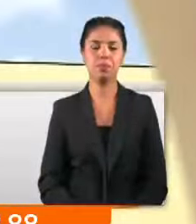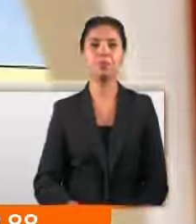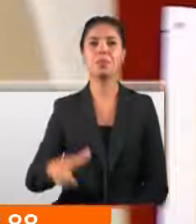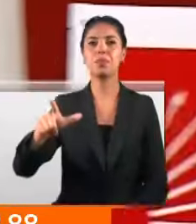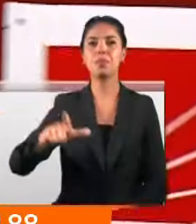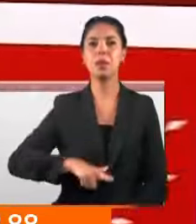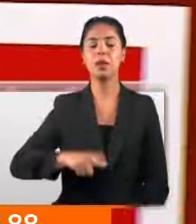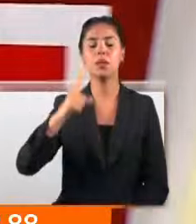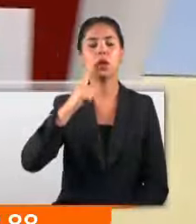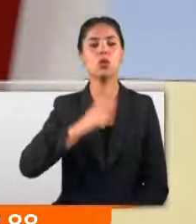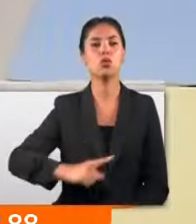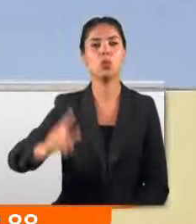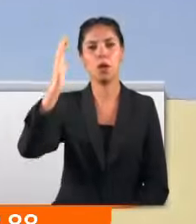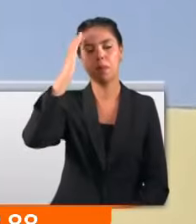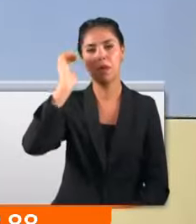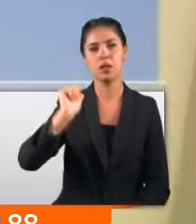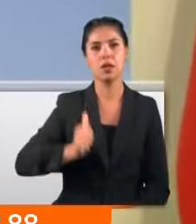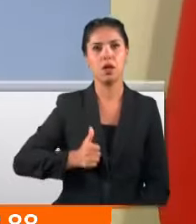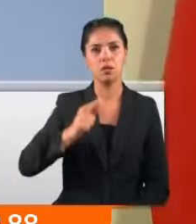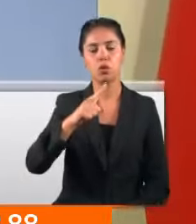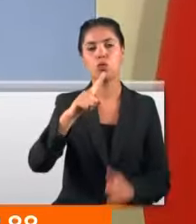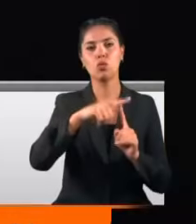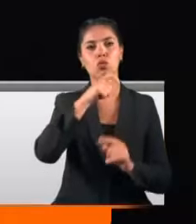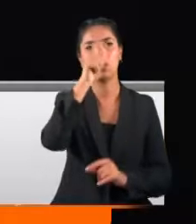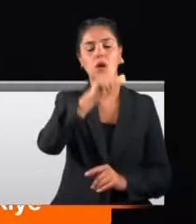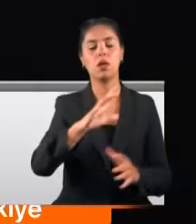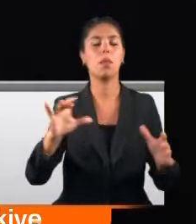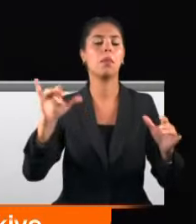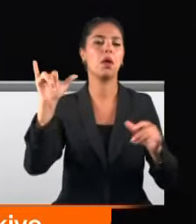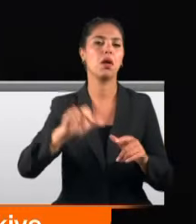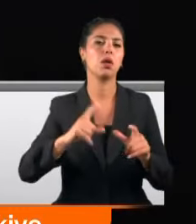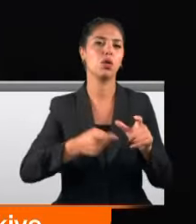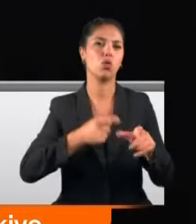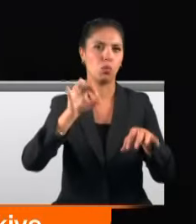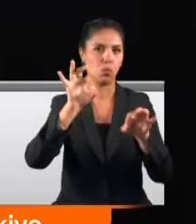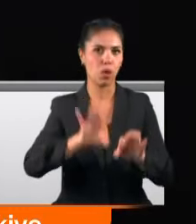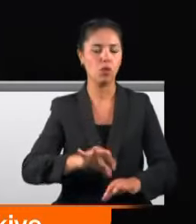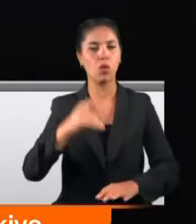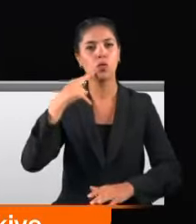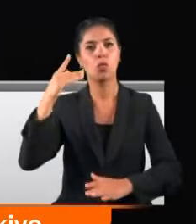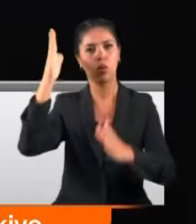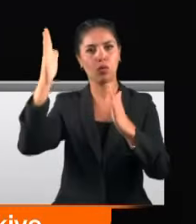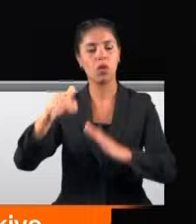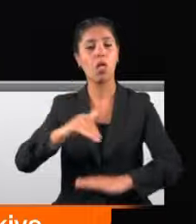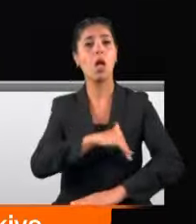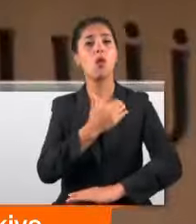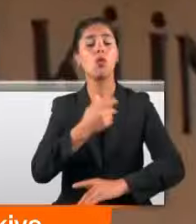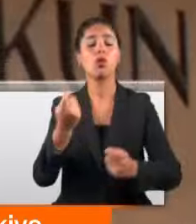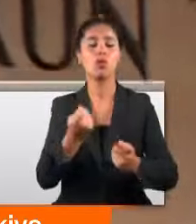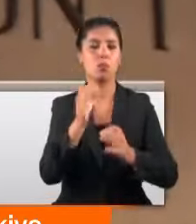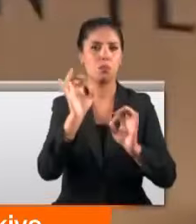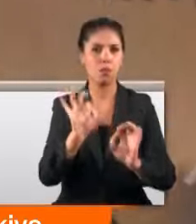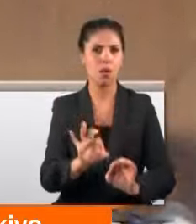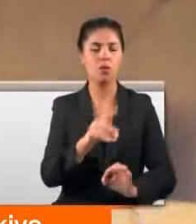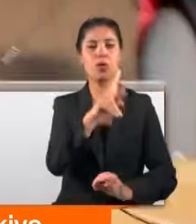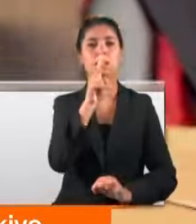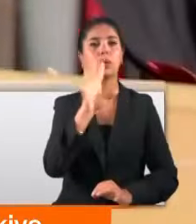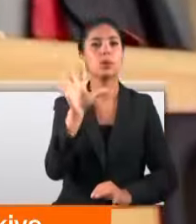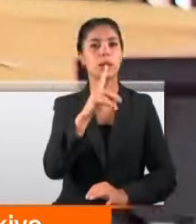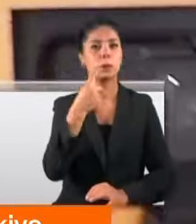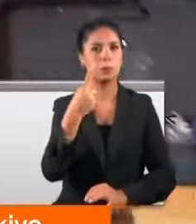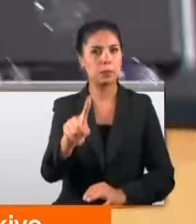İzmir Cumhuriyet Başsavcılığı Tuncay Özkan hakkında soruşturma başlatırken Erdoğan'ın avukatları da harekete geçti. Özkan hakkında 250 bin